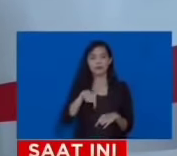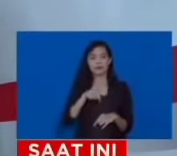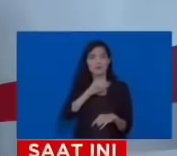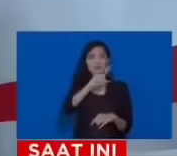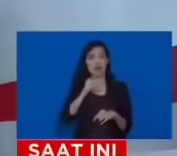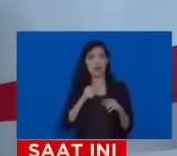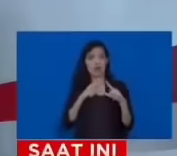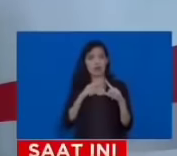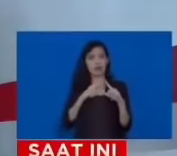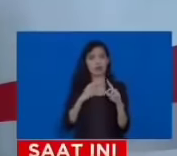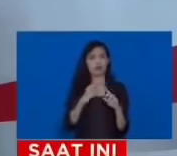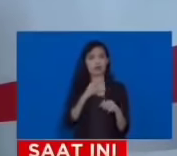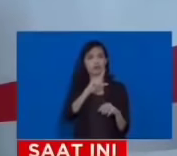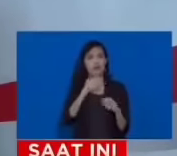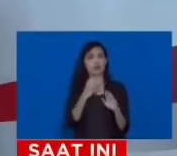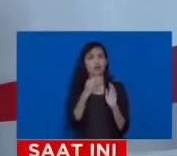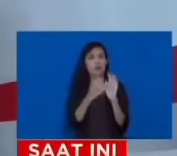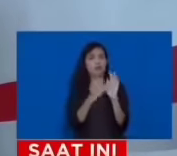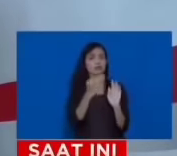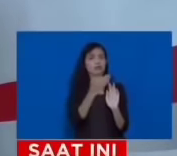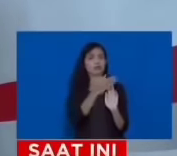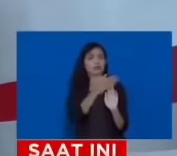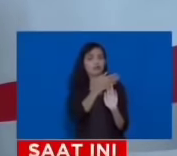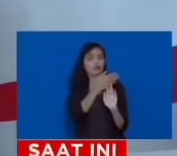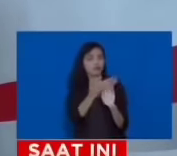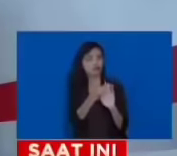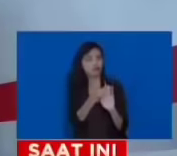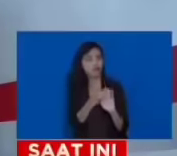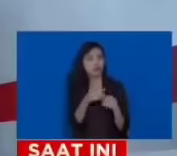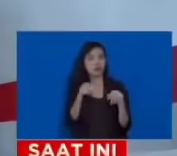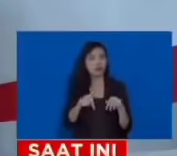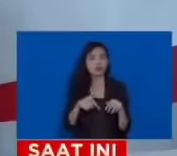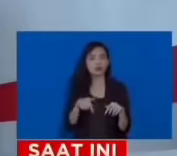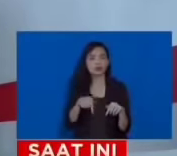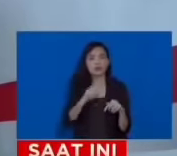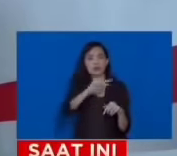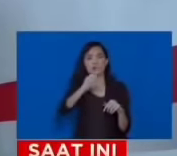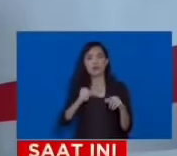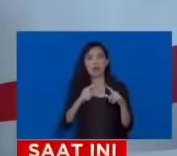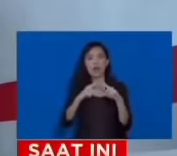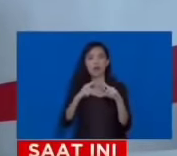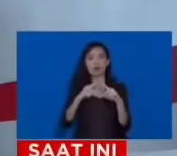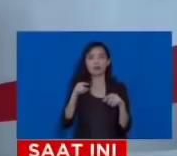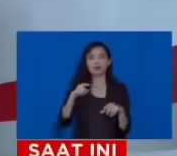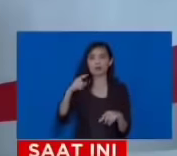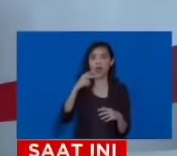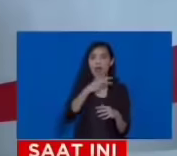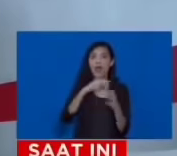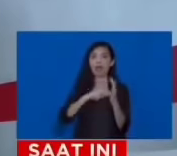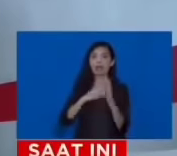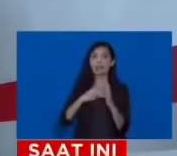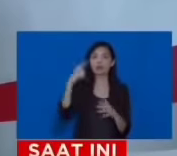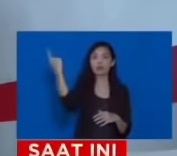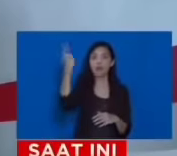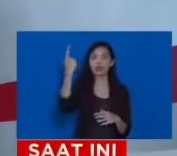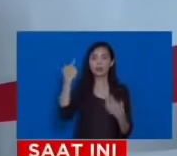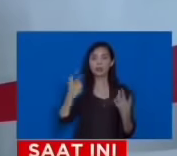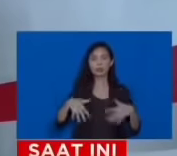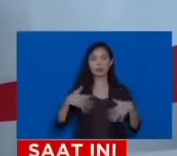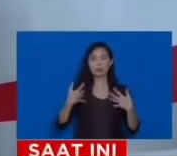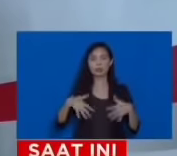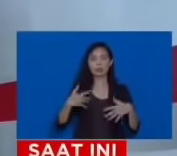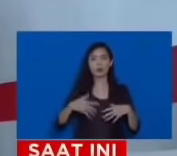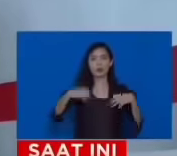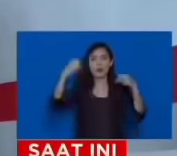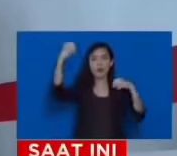ini secara klasik kita masuk pada tahapan pancaroba di mana